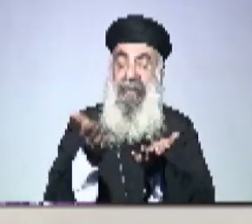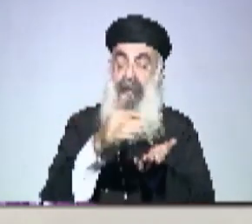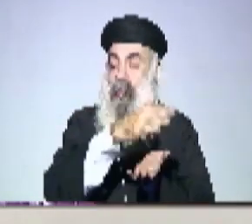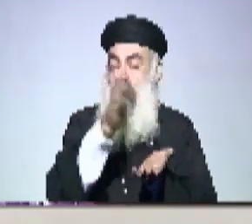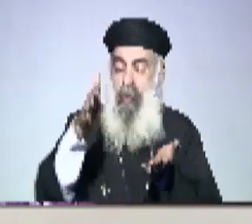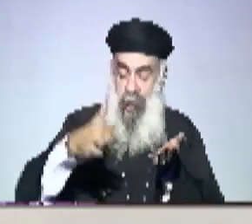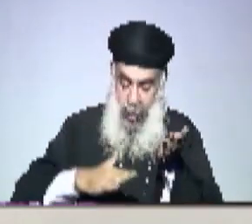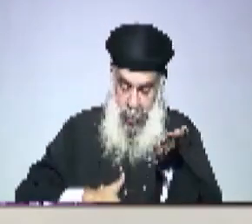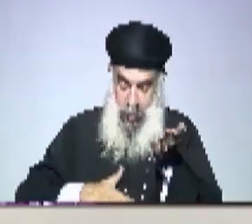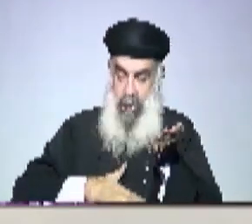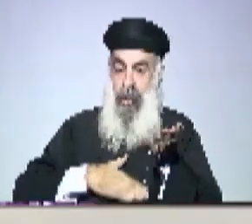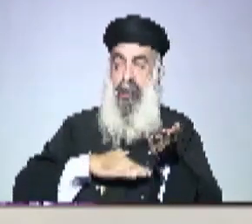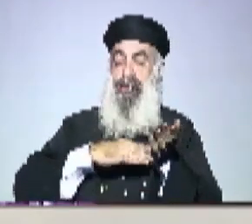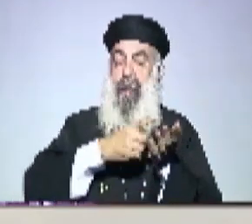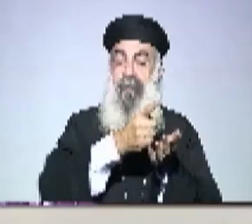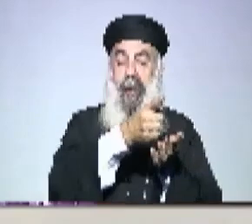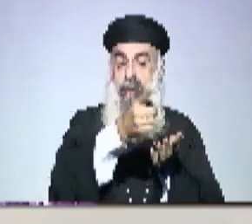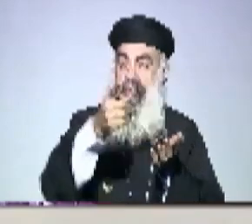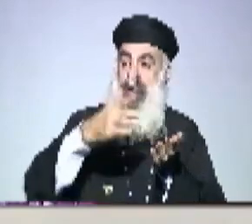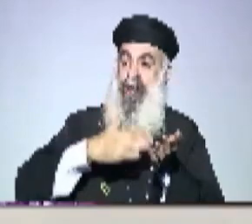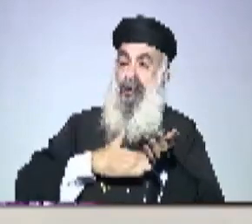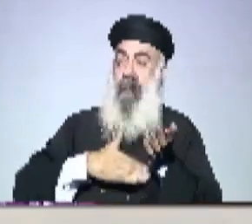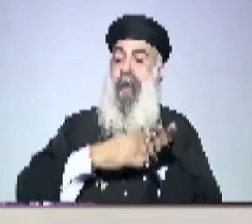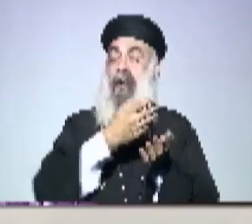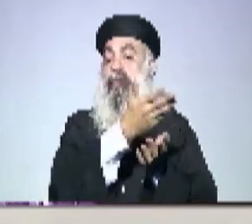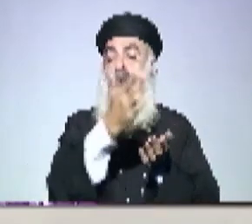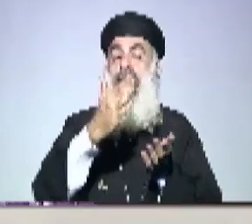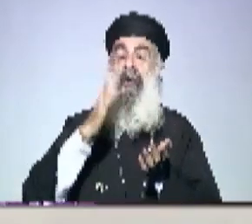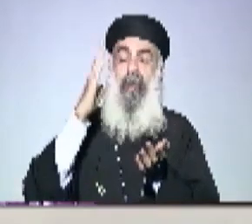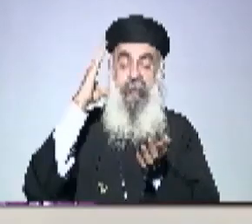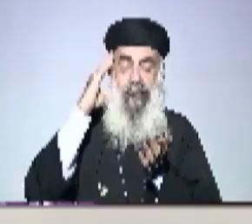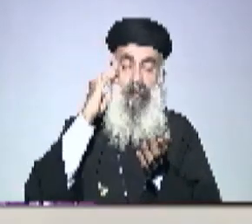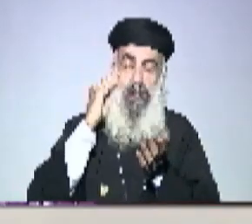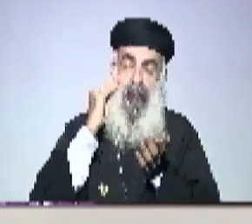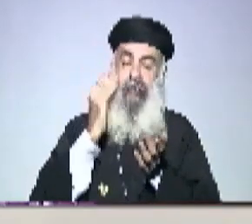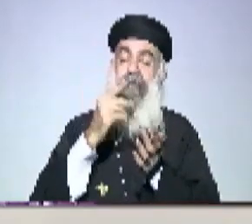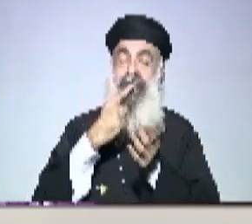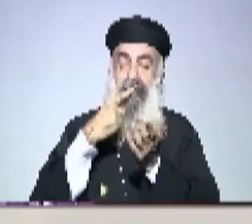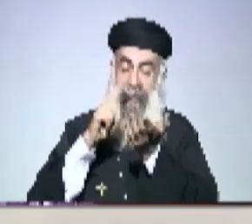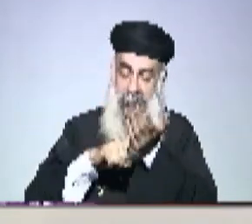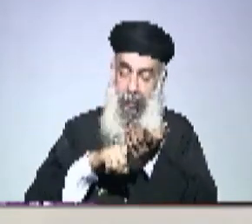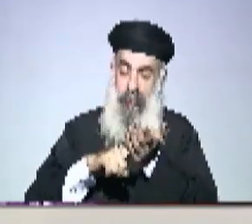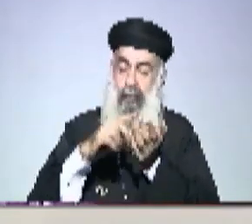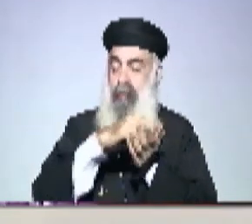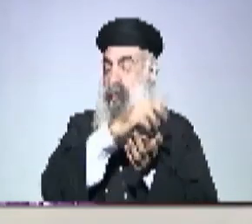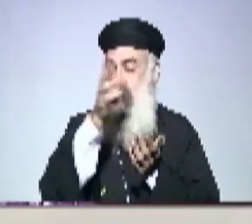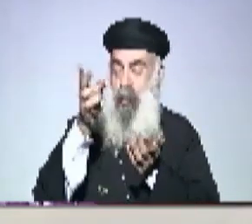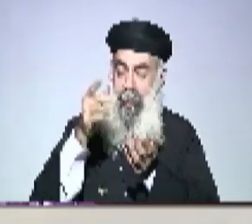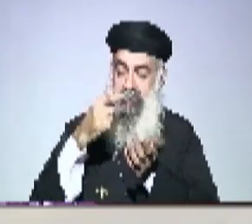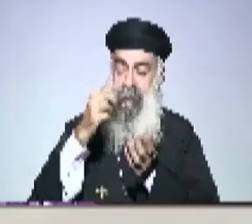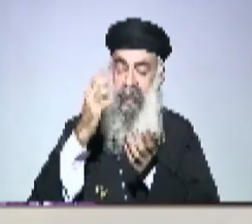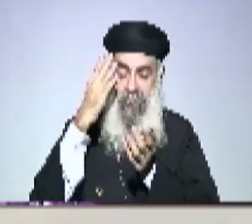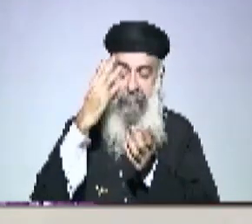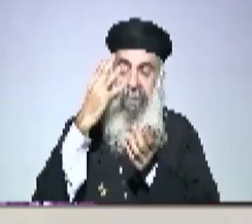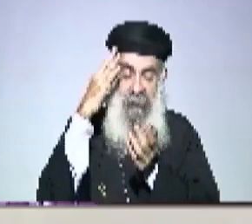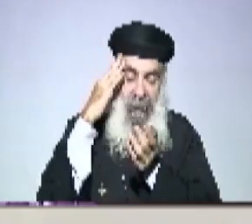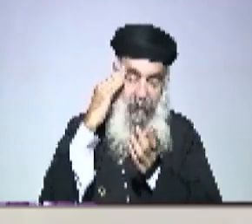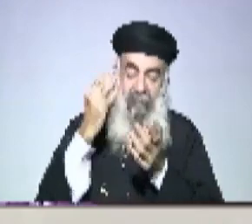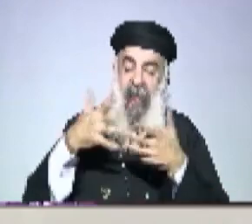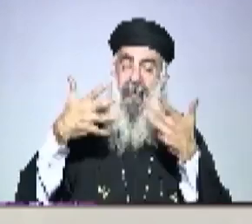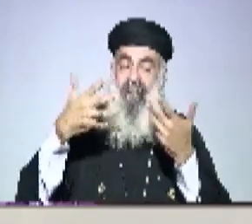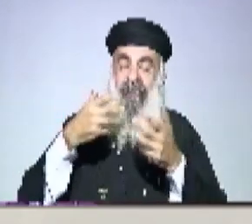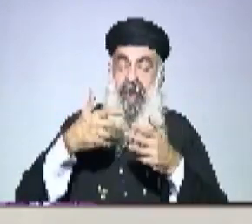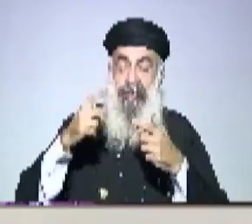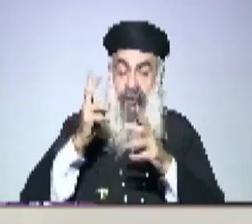فتشبع كل حي رضا حقا طوبه للشعب اللي ليه الحكايه طوبه